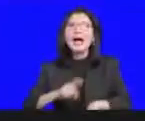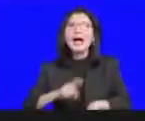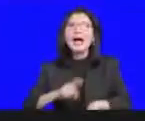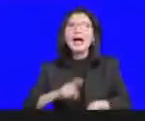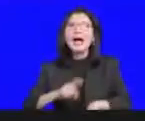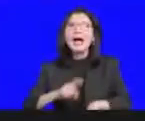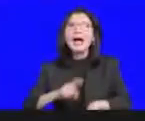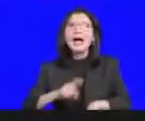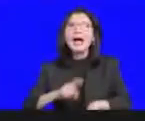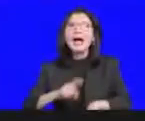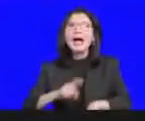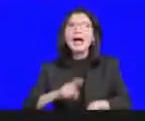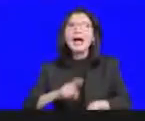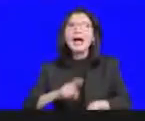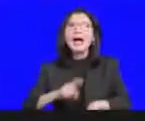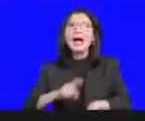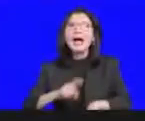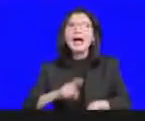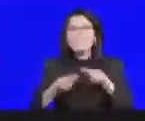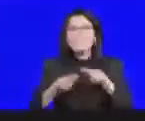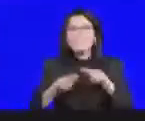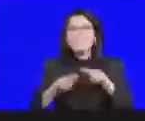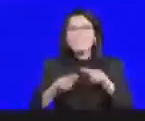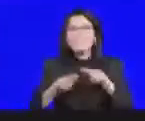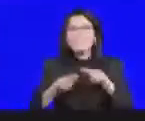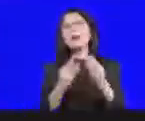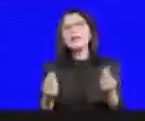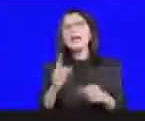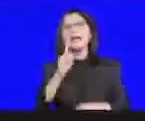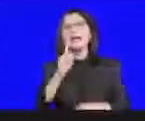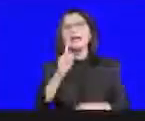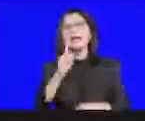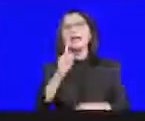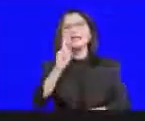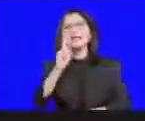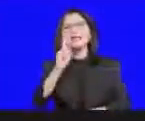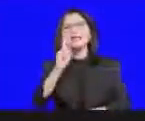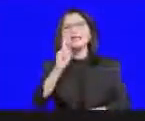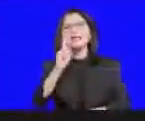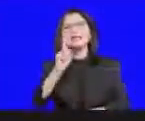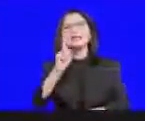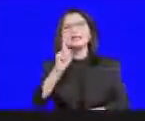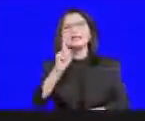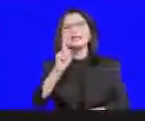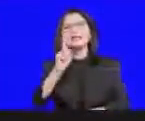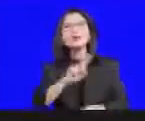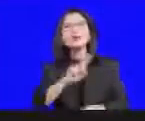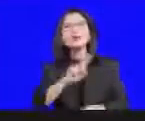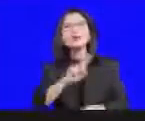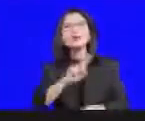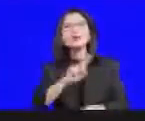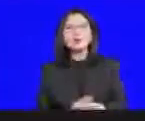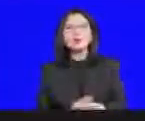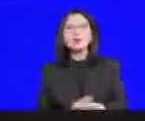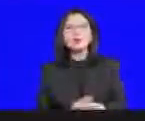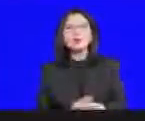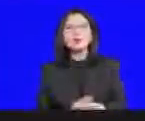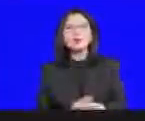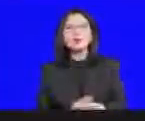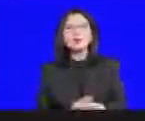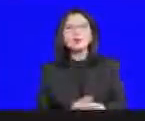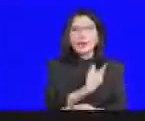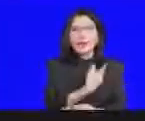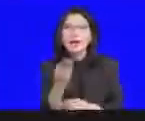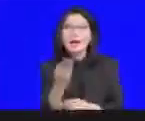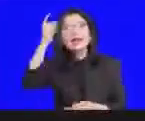jaga jarak. Kami memberikan materi selama satu minggu dan tidak jarang kami pun menanyakan, ibu punya